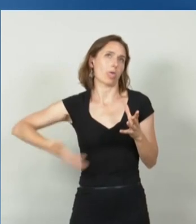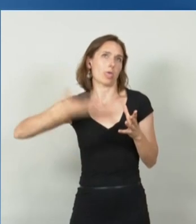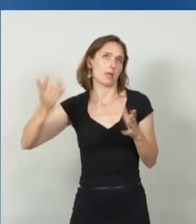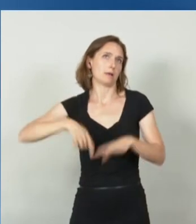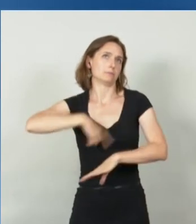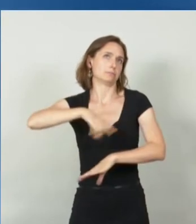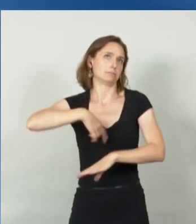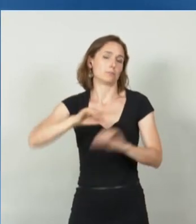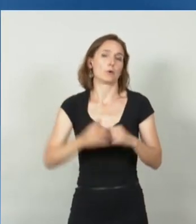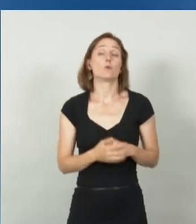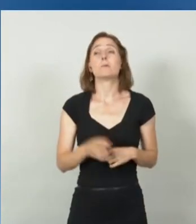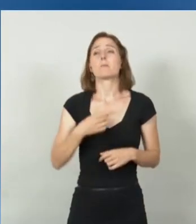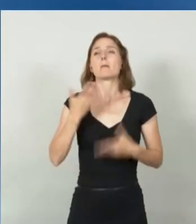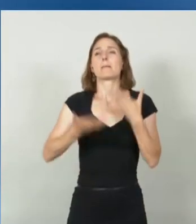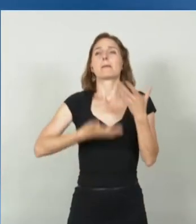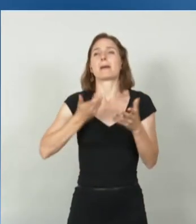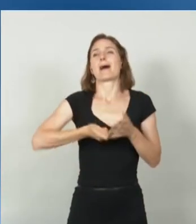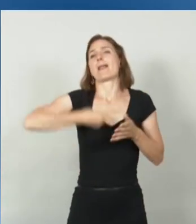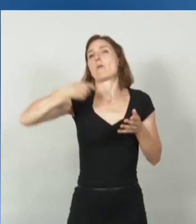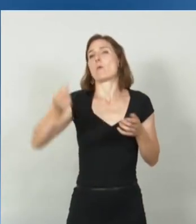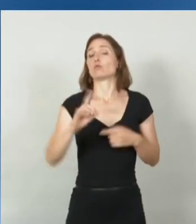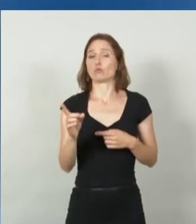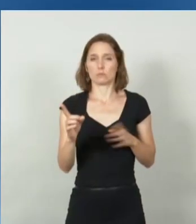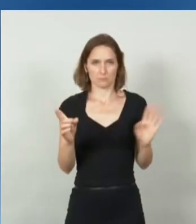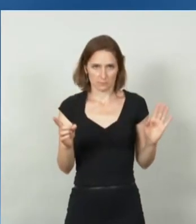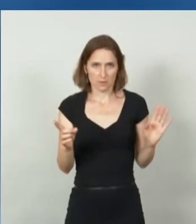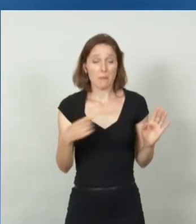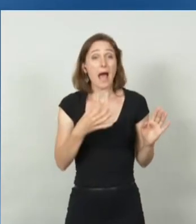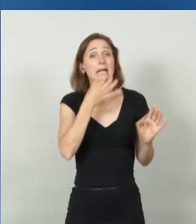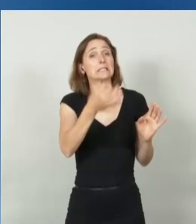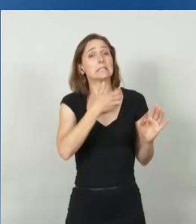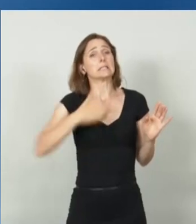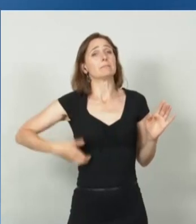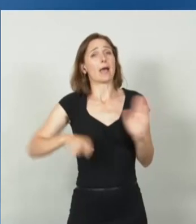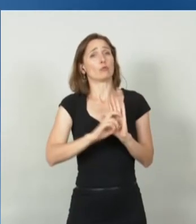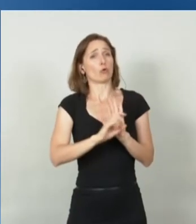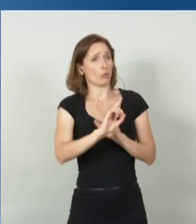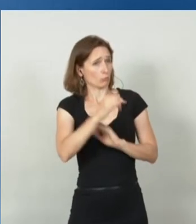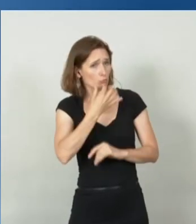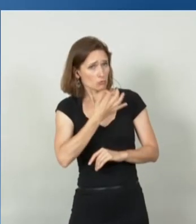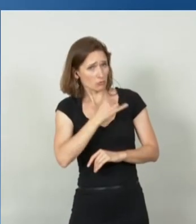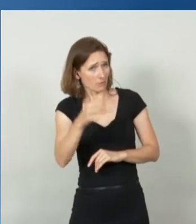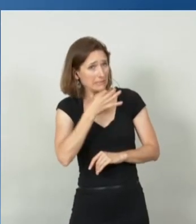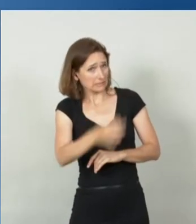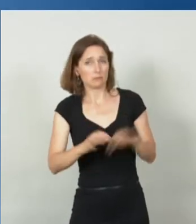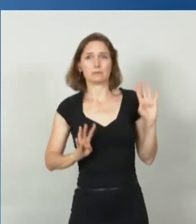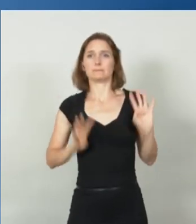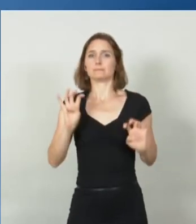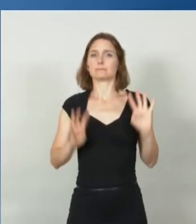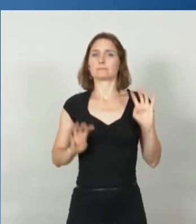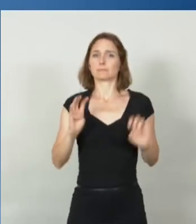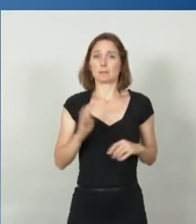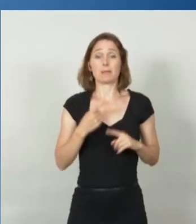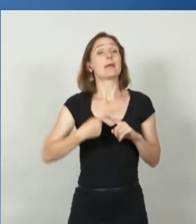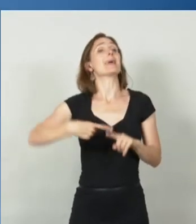claire on n'a jamais dit que c'était le maire de Grenoble par contre quand la dernière fois une délégation une délégation a été est envoyé